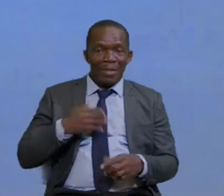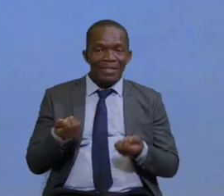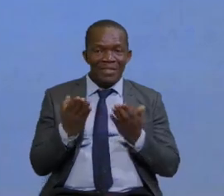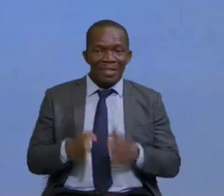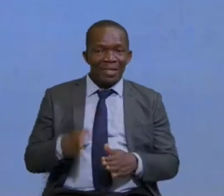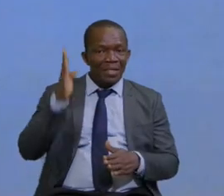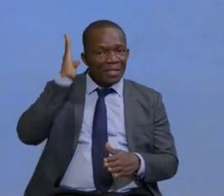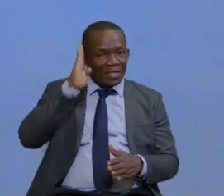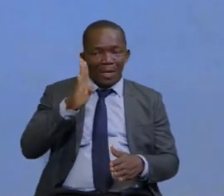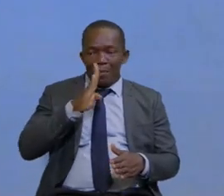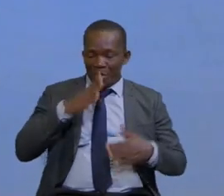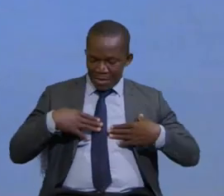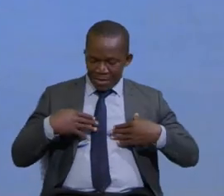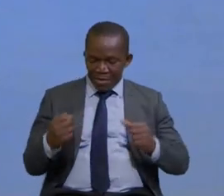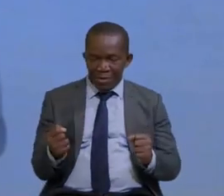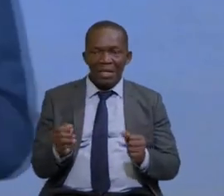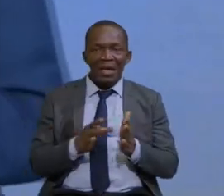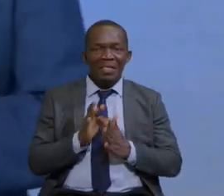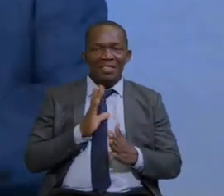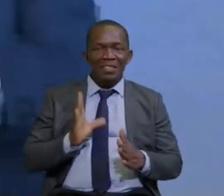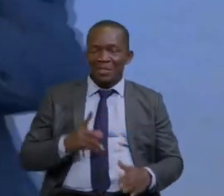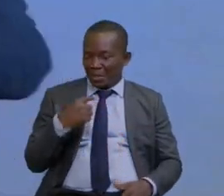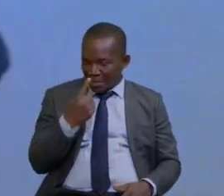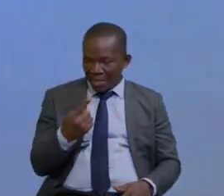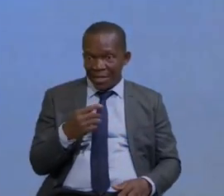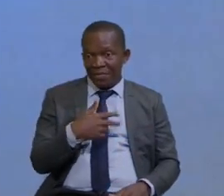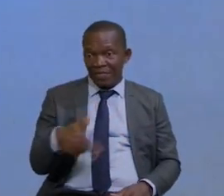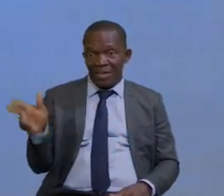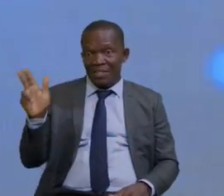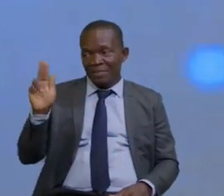Et Jésus a dit, regardez le verset 13.